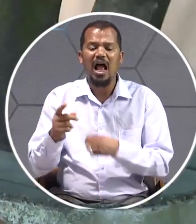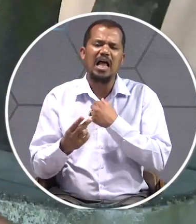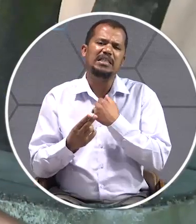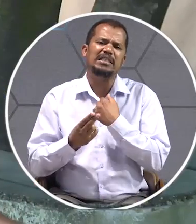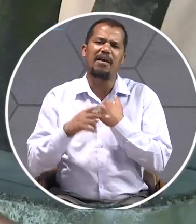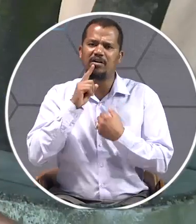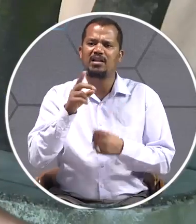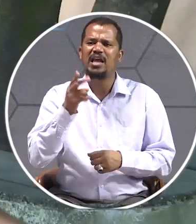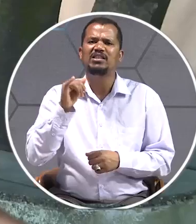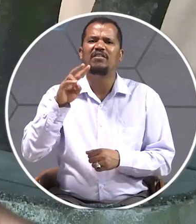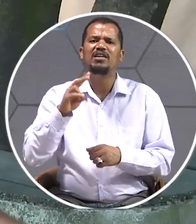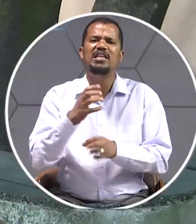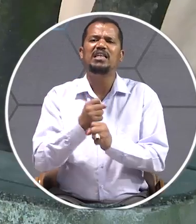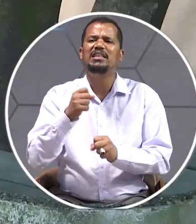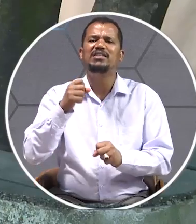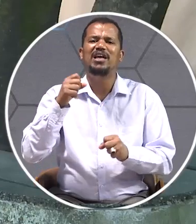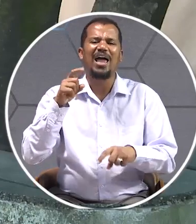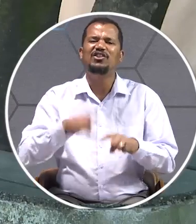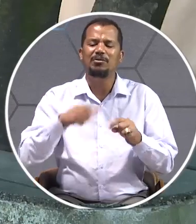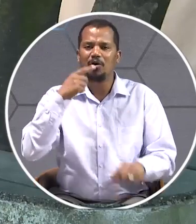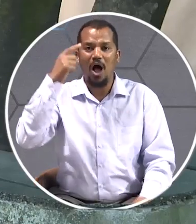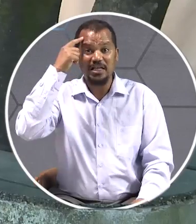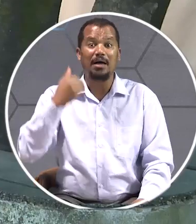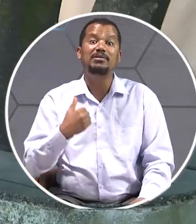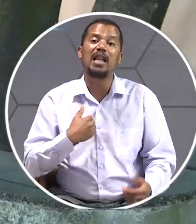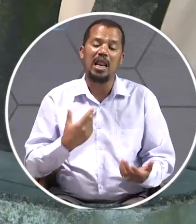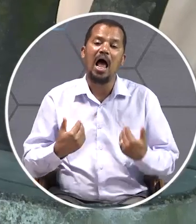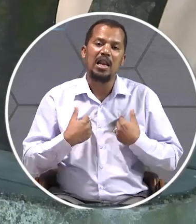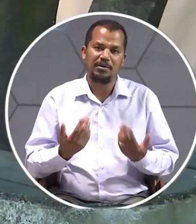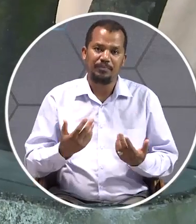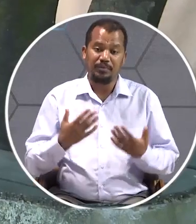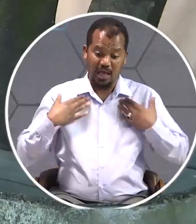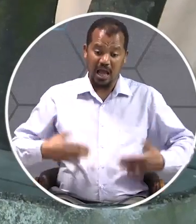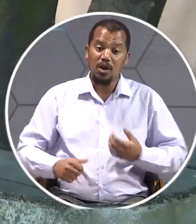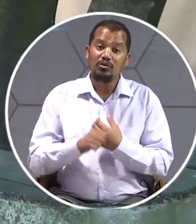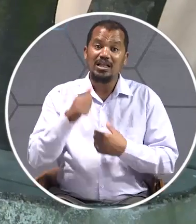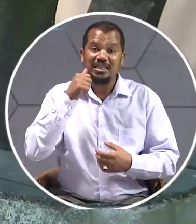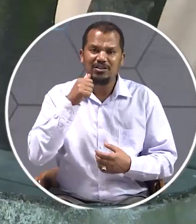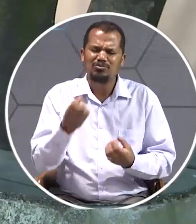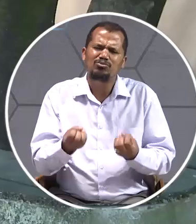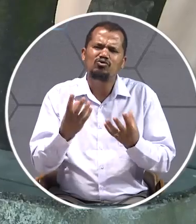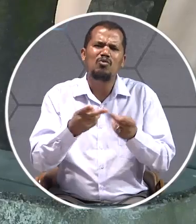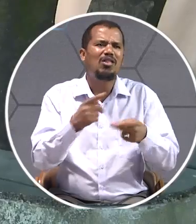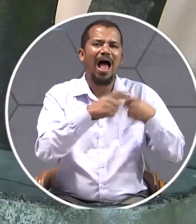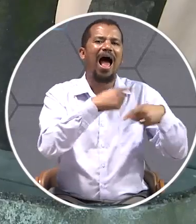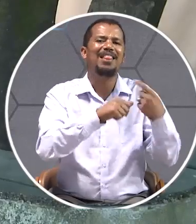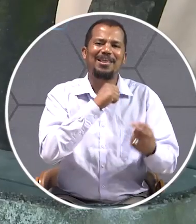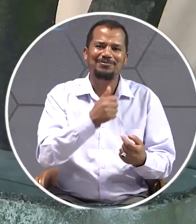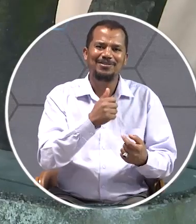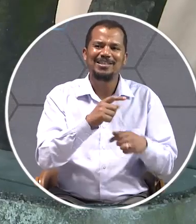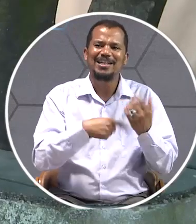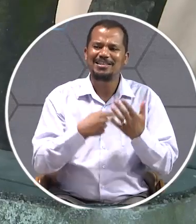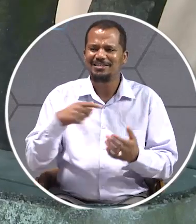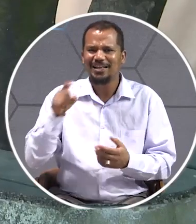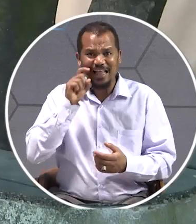ብለው ስለሚያስቡ ኤች አይ ቪ ሊይዛት አይችልም የሚባልም ሀሳብ ስላለ አለ። አካል ጉዳተኛ ሴት ብዙ ቦታ ላይ ስለማትሄድ እሷ